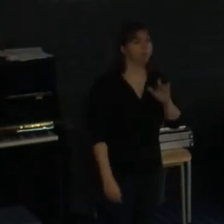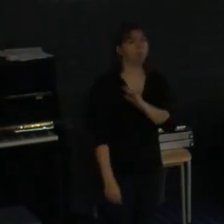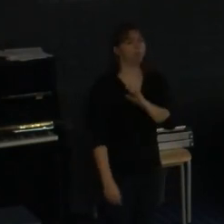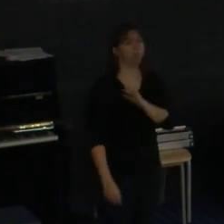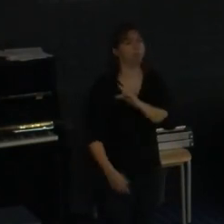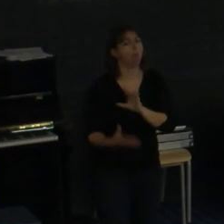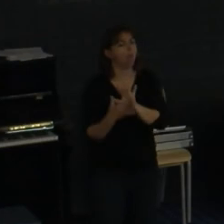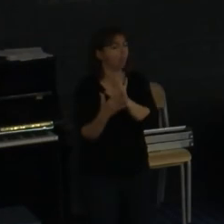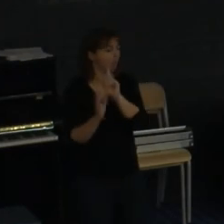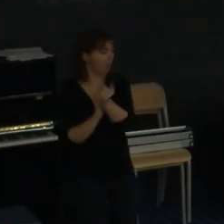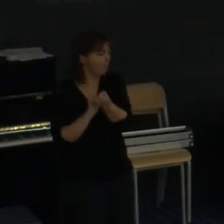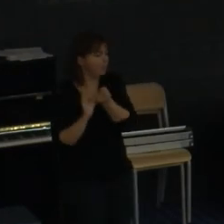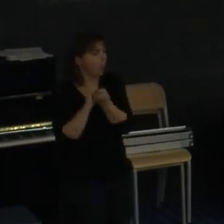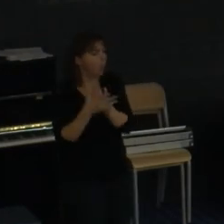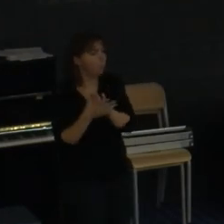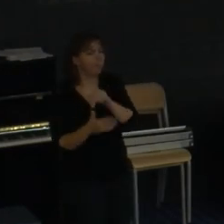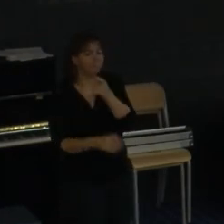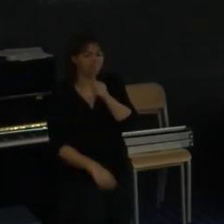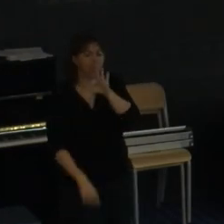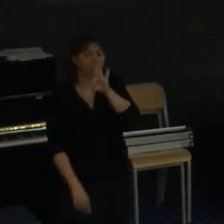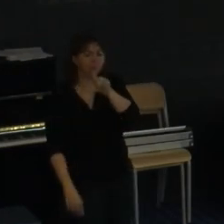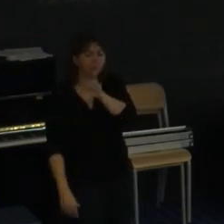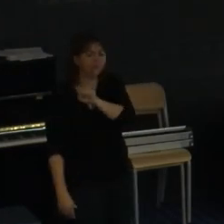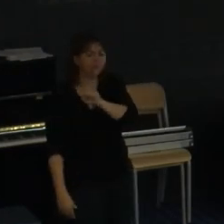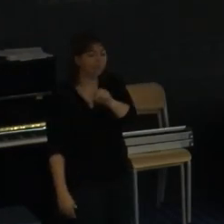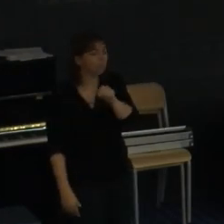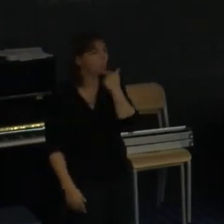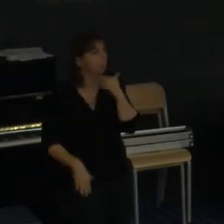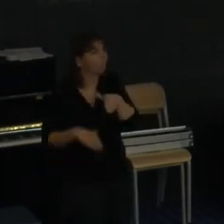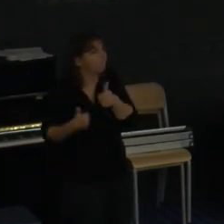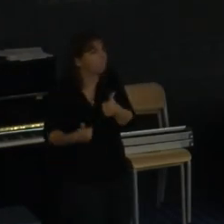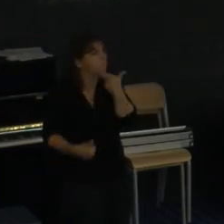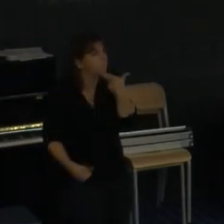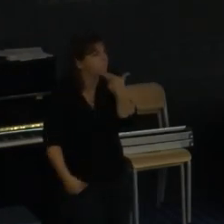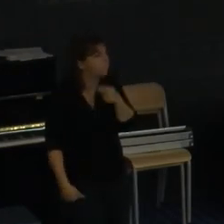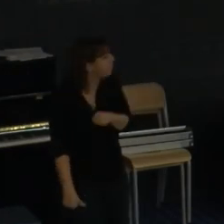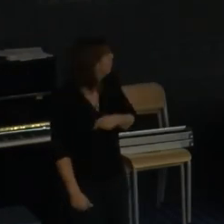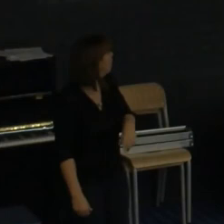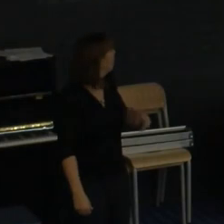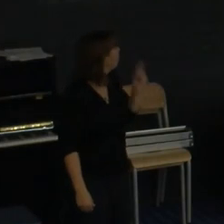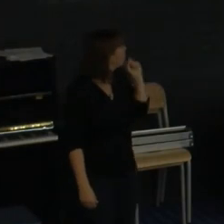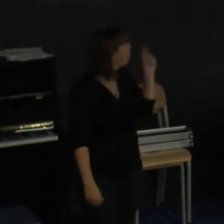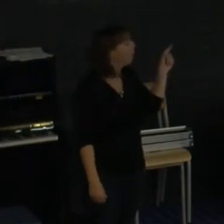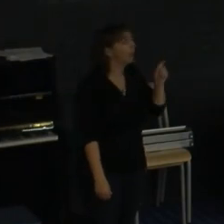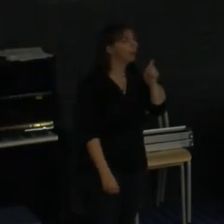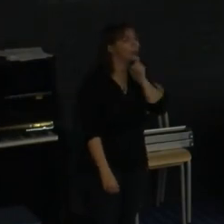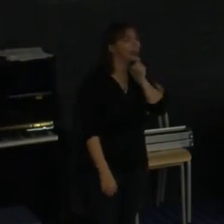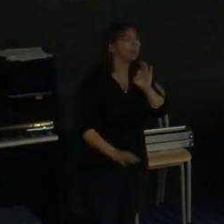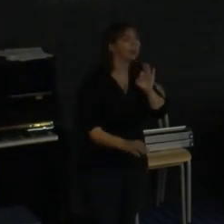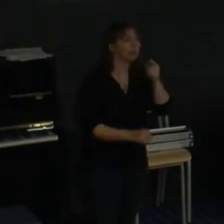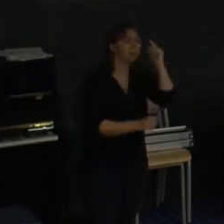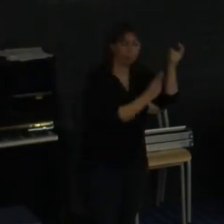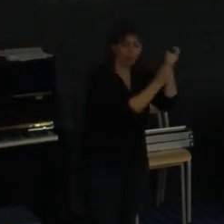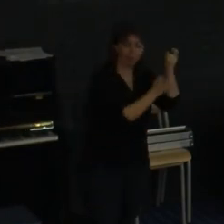si je ne me trompe pas. Ça fonctionne vachement bien parce que le code qui est là, ben, ça m'a permis tout à l'heure de débugger un code pour un client et ça